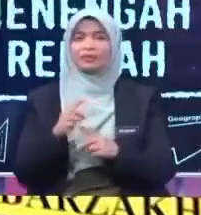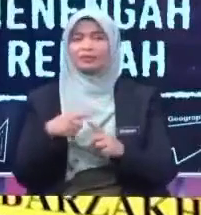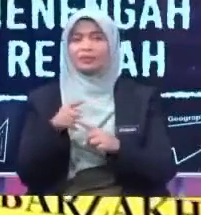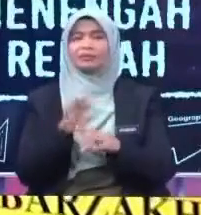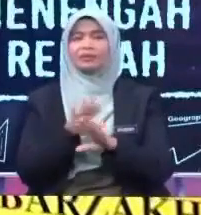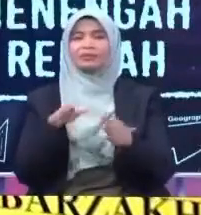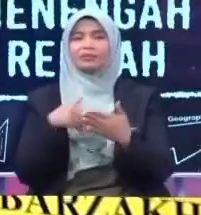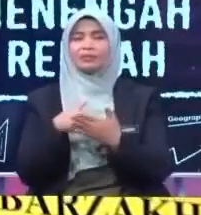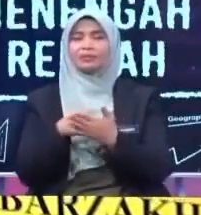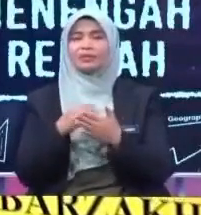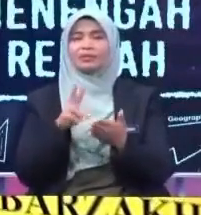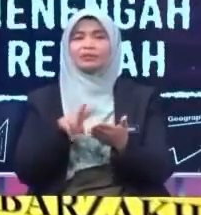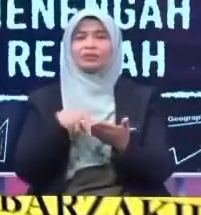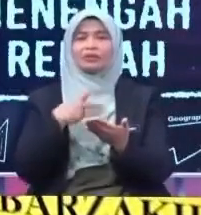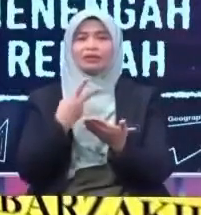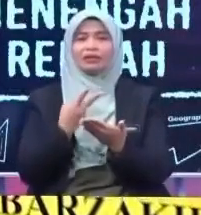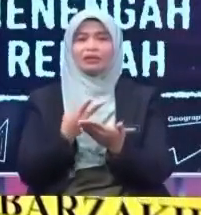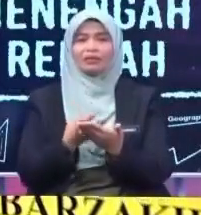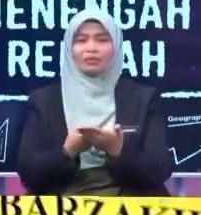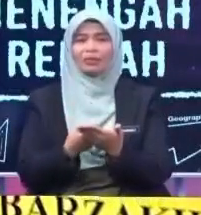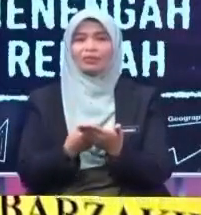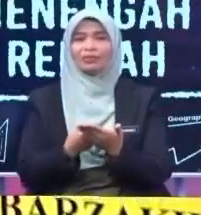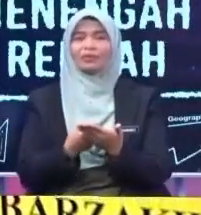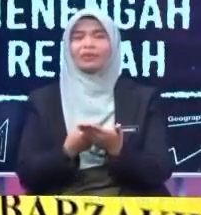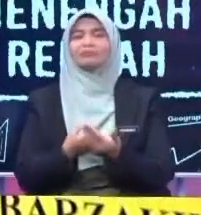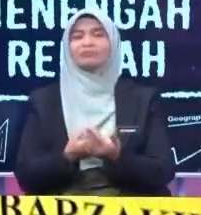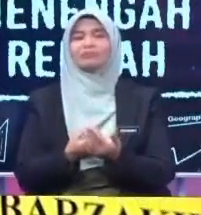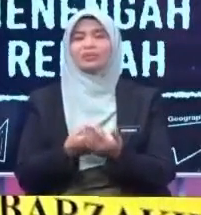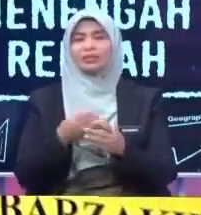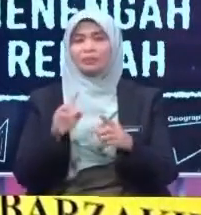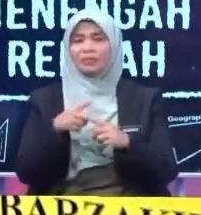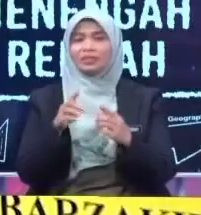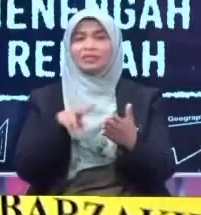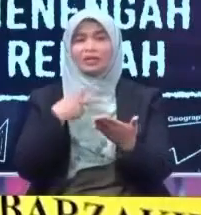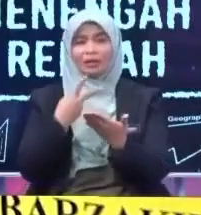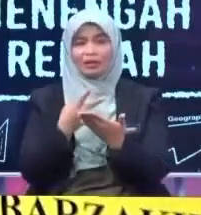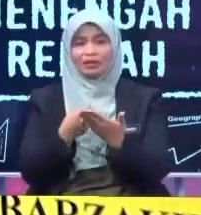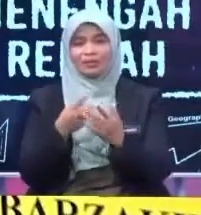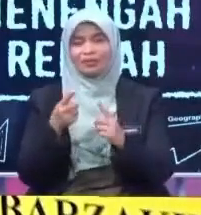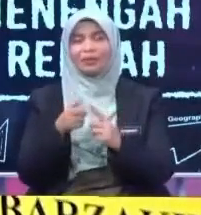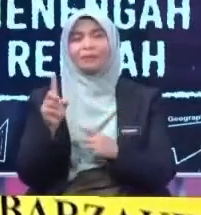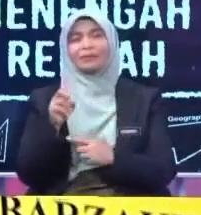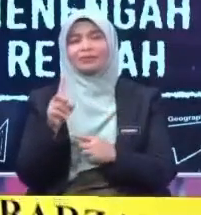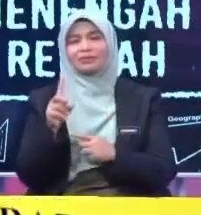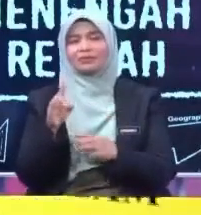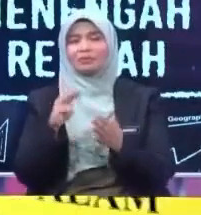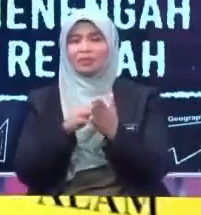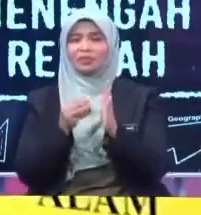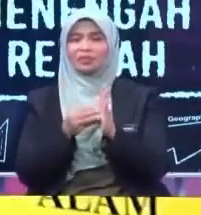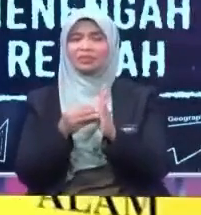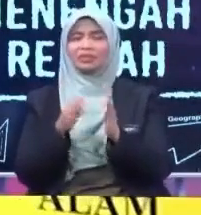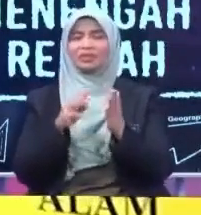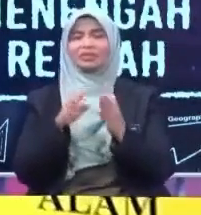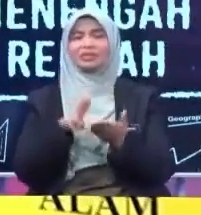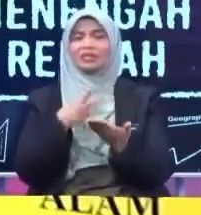syurga, dia akan jatuh, Aiman. Alamak, Ustazah. Jatuh? Ya. Bila jatuh tu, Aiman, dia jatuh kat mana? Jatuh ke dalam neraka. Betul, Ustazah?